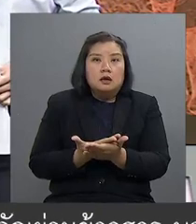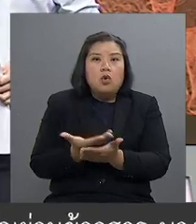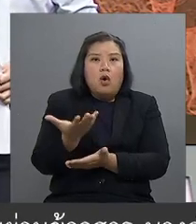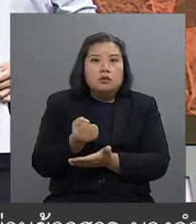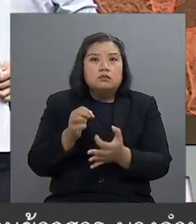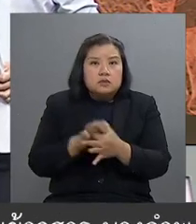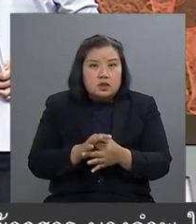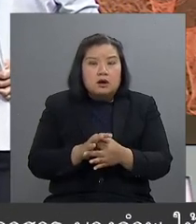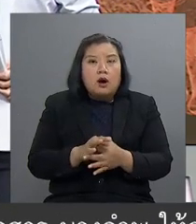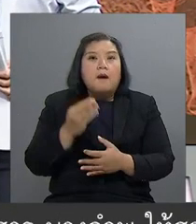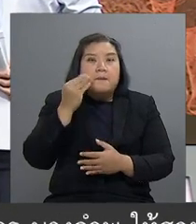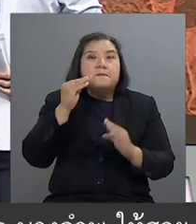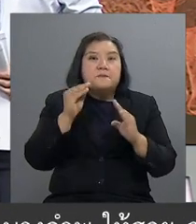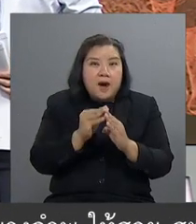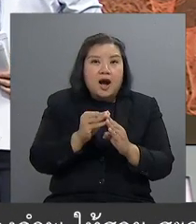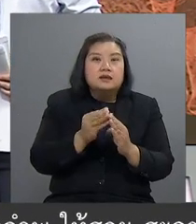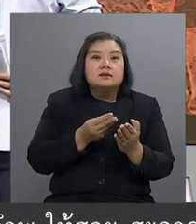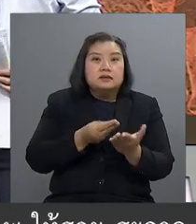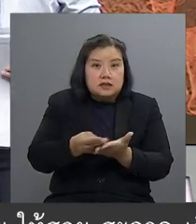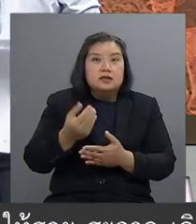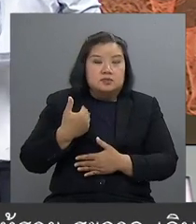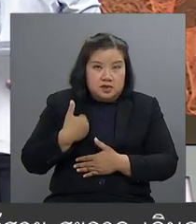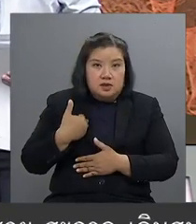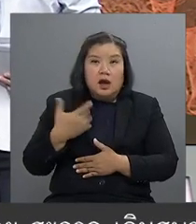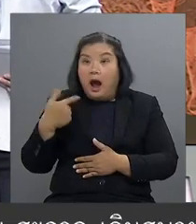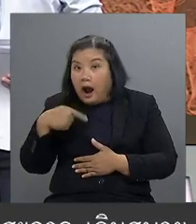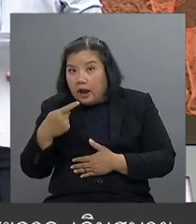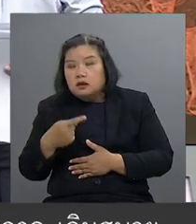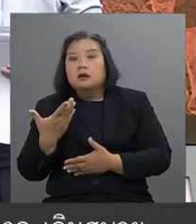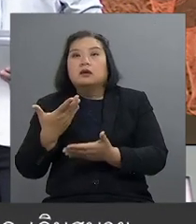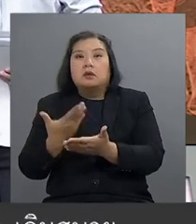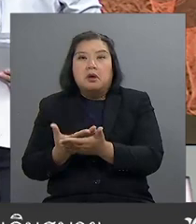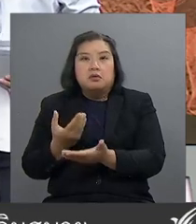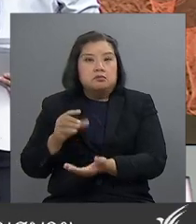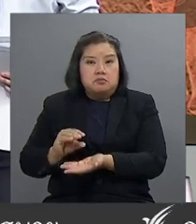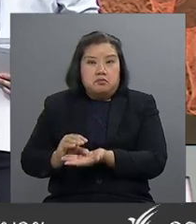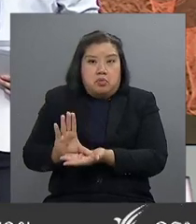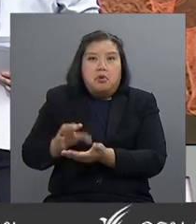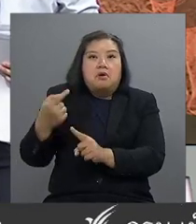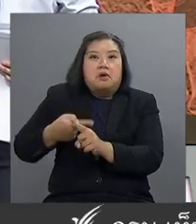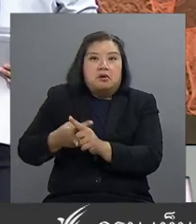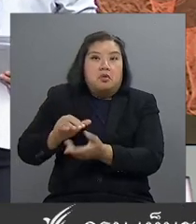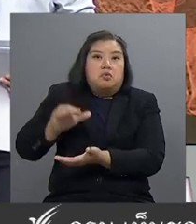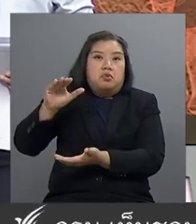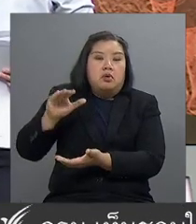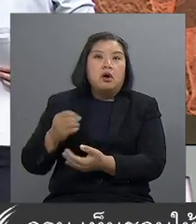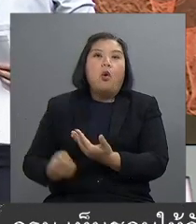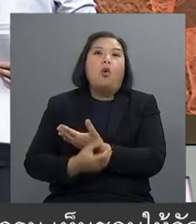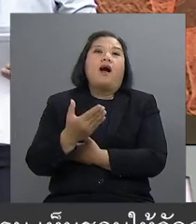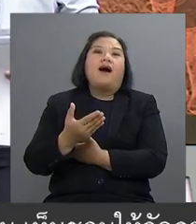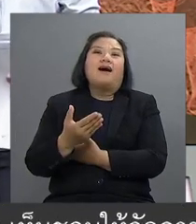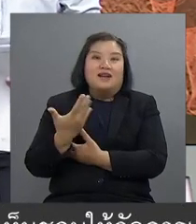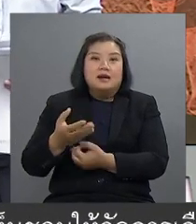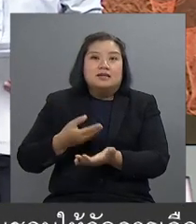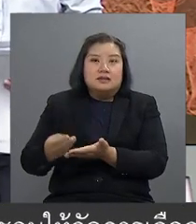อาศัยคนที่ได้รับอนุมัติสินเชื่อส่วนใหญ่เป็นกลุ่มที่มีรายได้มากๆค่ะมึงเป็นถือว่าเป็นโอกาสของคนที่มีเงินเดือนมากแล้ว